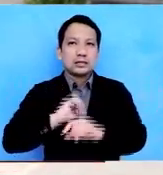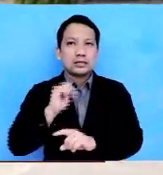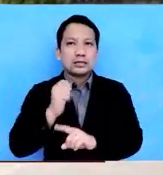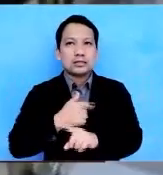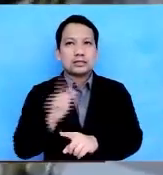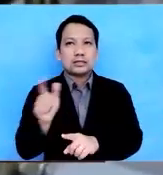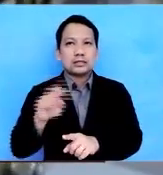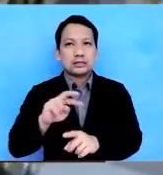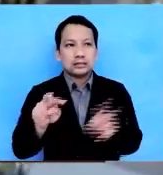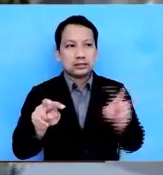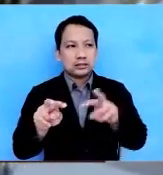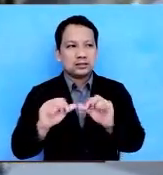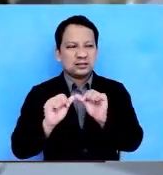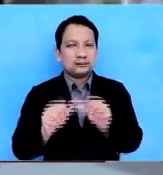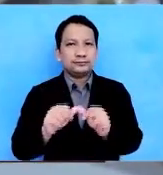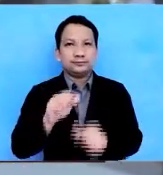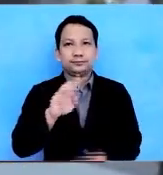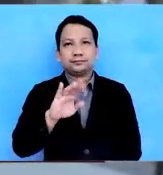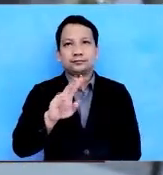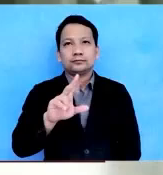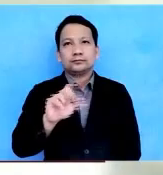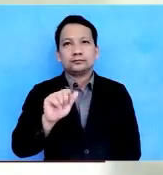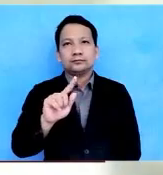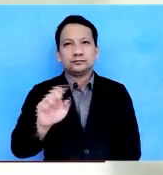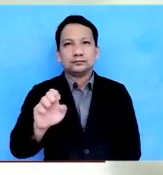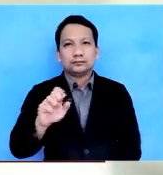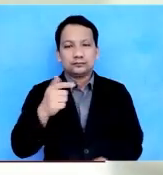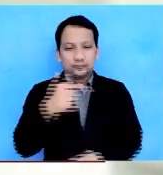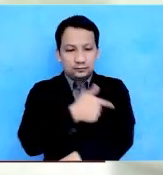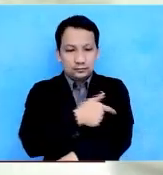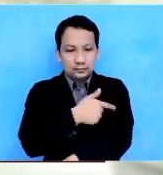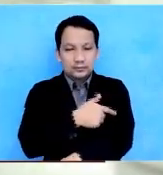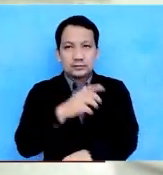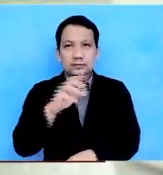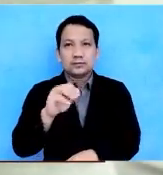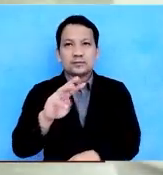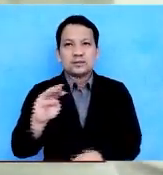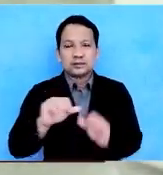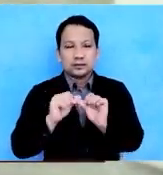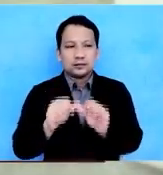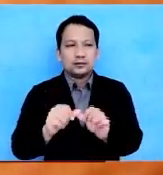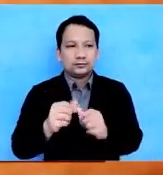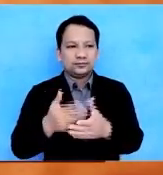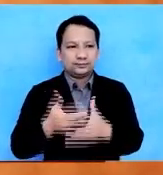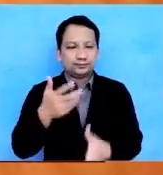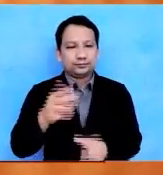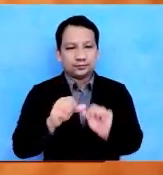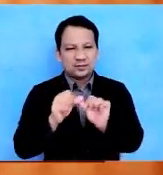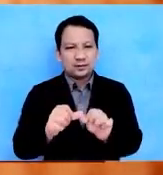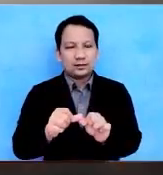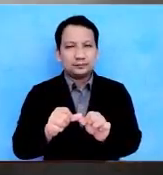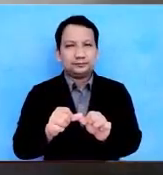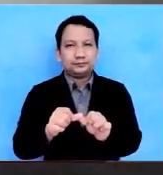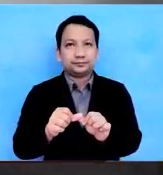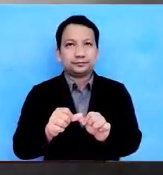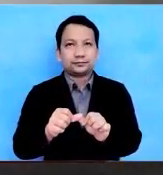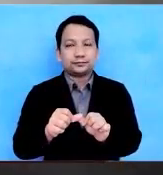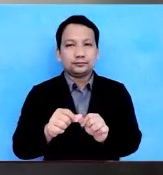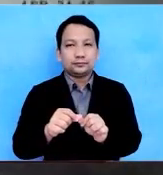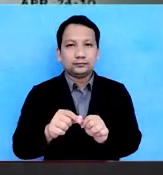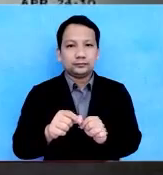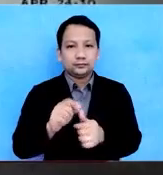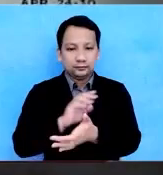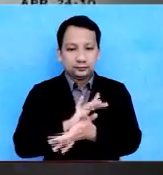2022. Ang bivalent vaccines ang bakunang panlaban sa Omicron variant at original strain ng COVID-19. Napapanahon